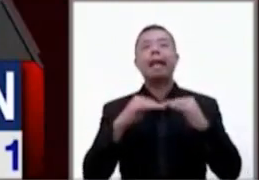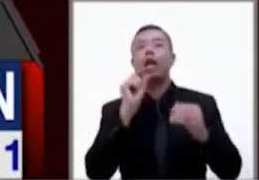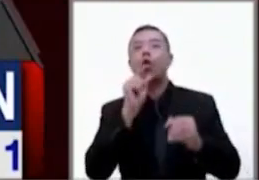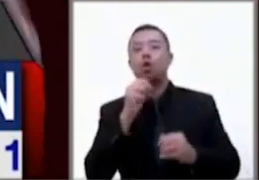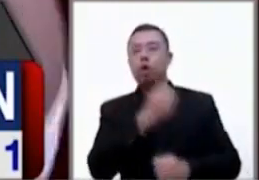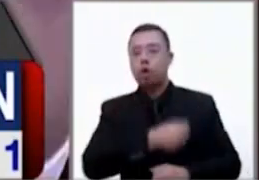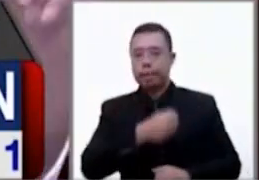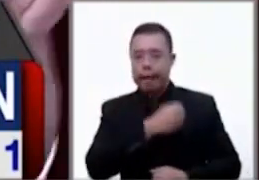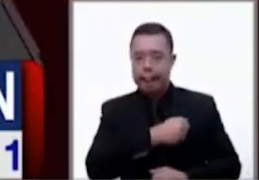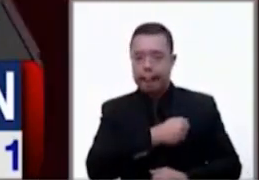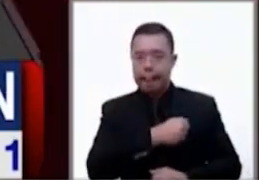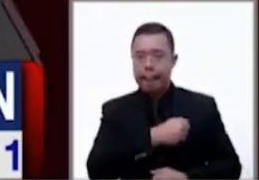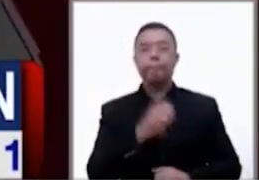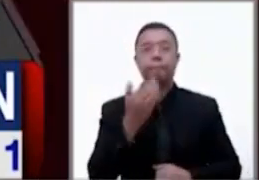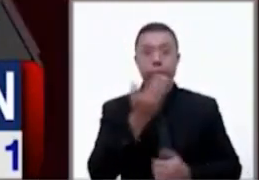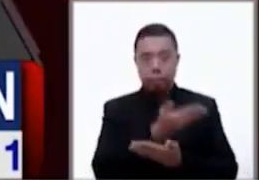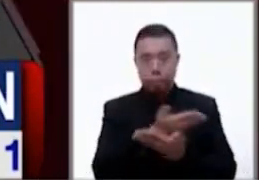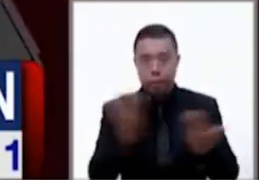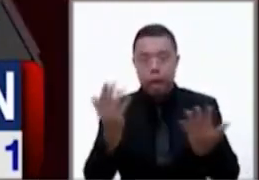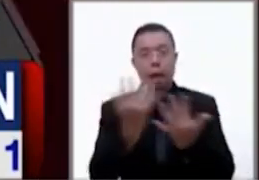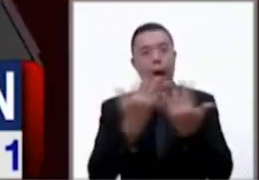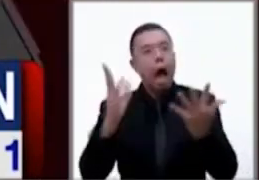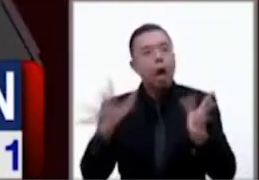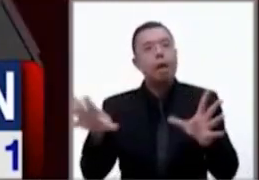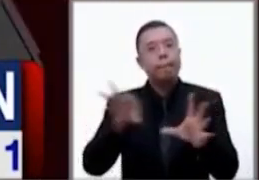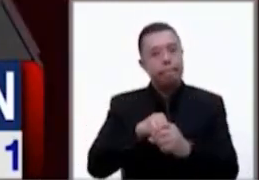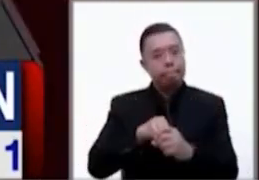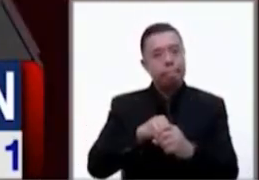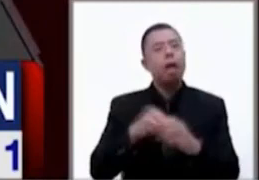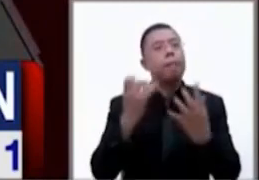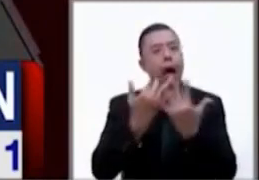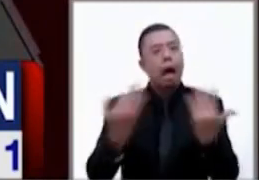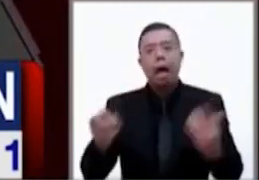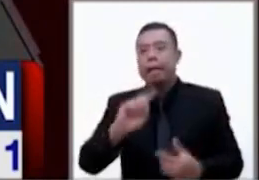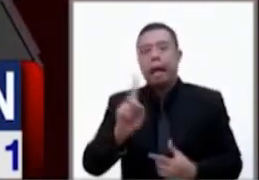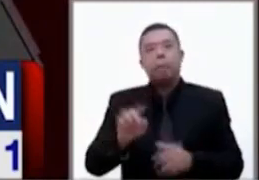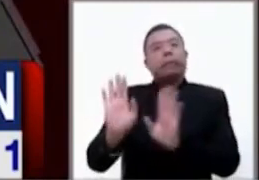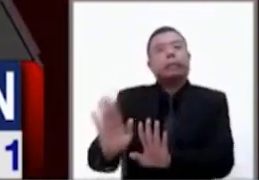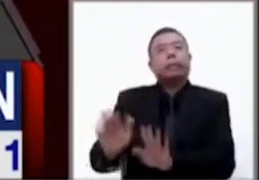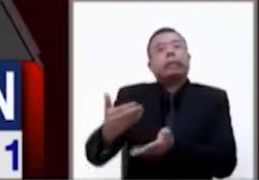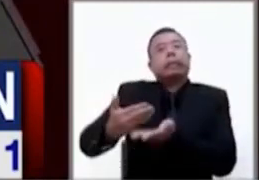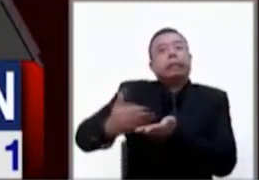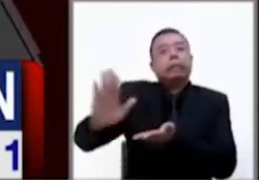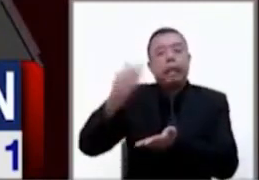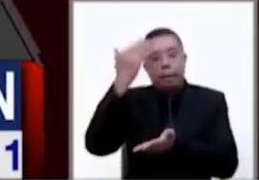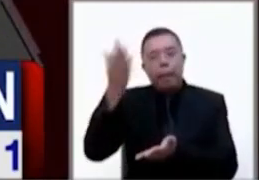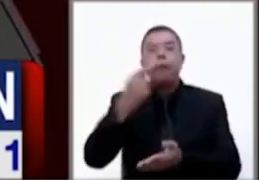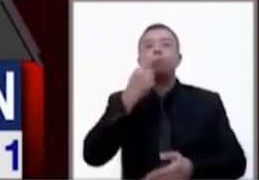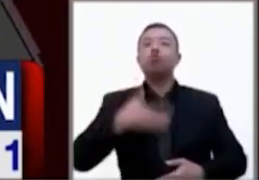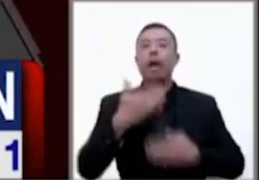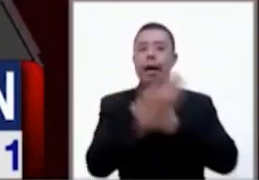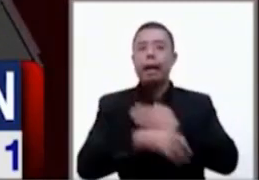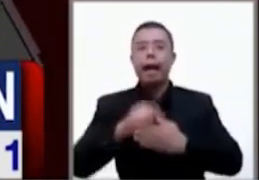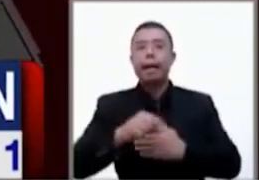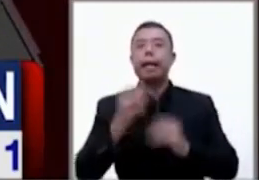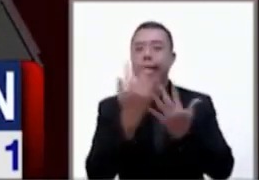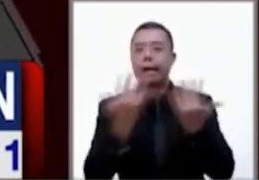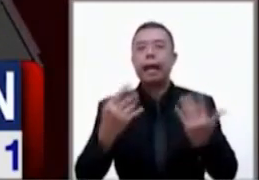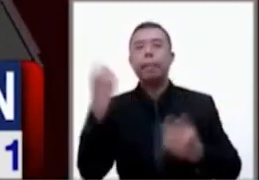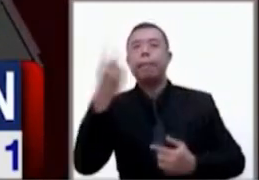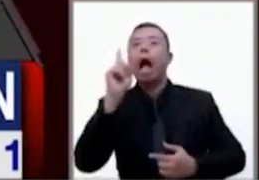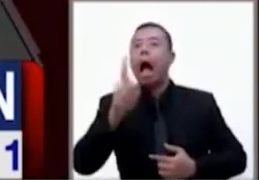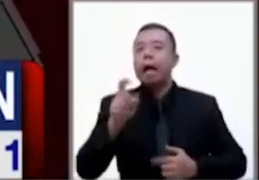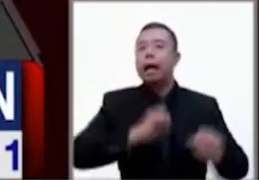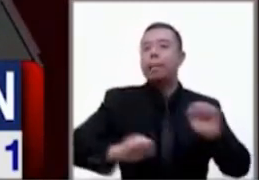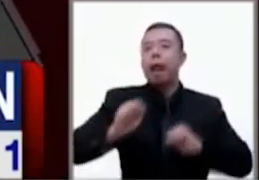sosial. Saudara-saudara sekalian, rakyat harus dilibatkan. Rakyat tidak boleh ditinggal karena pemilik negeri ini rakyat. Pemerintah hanyalah